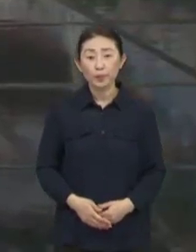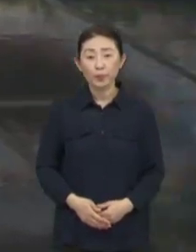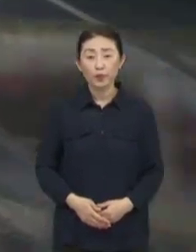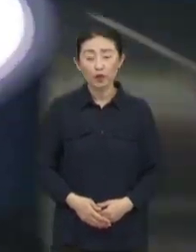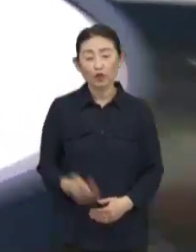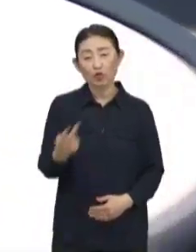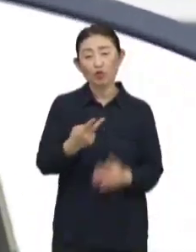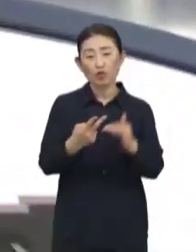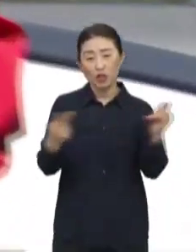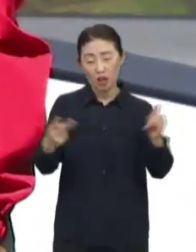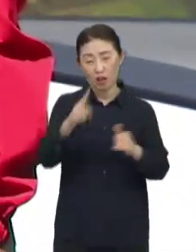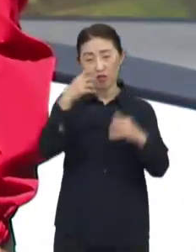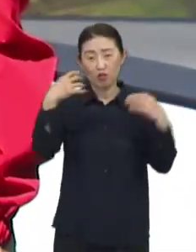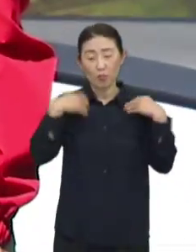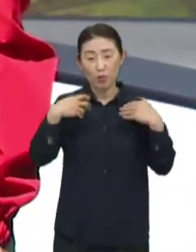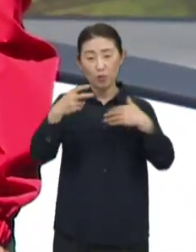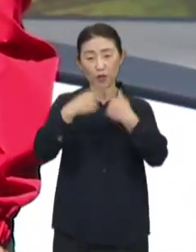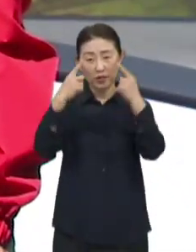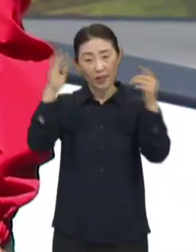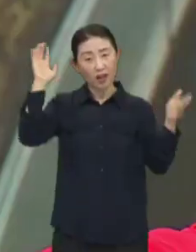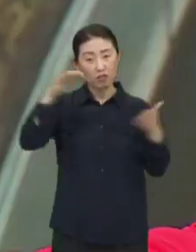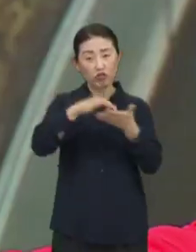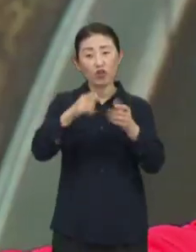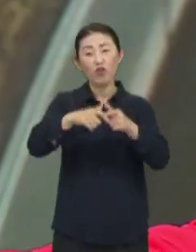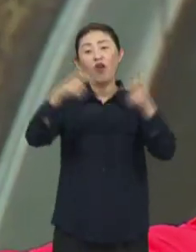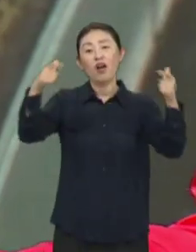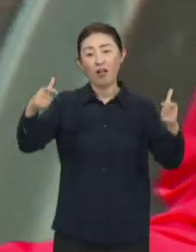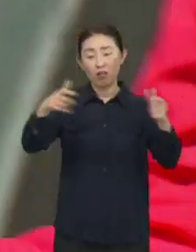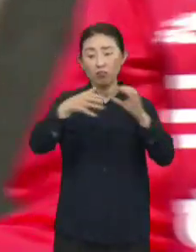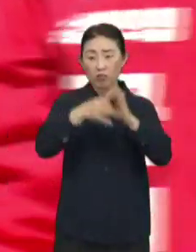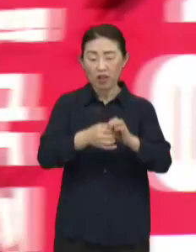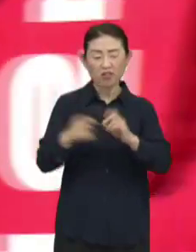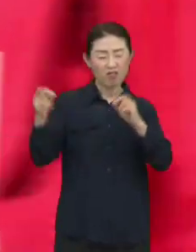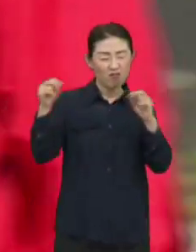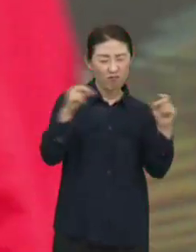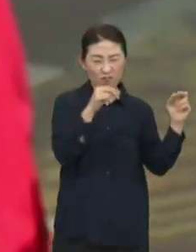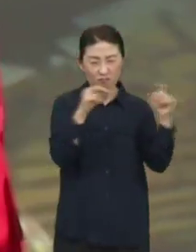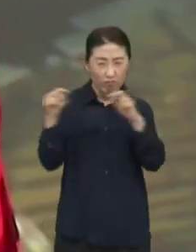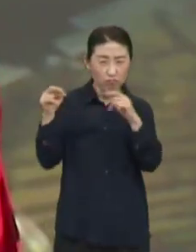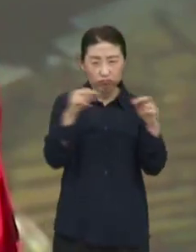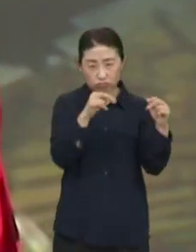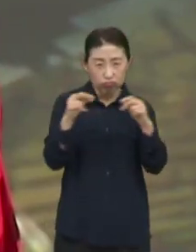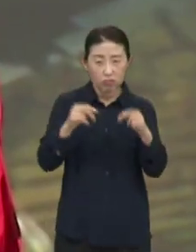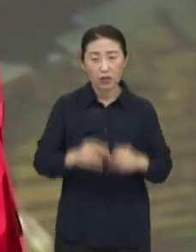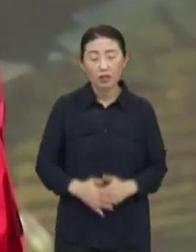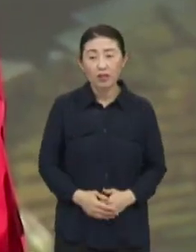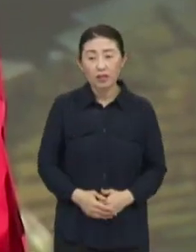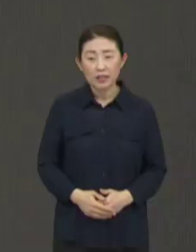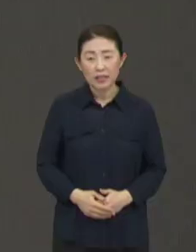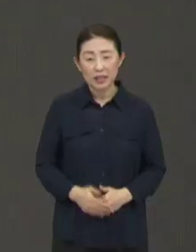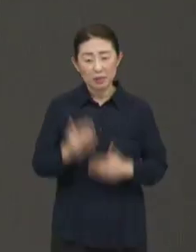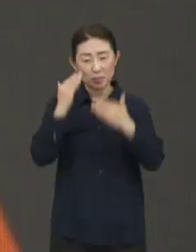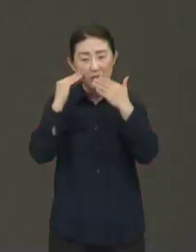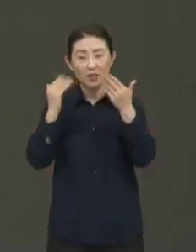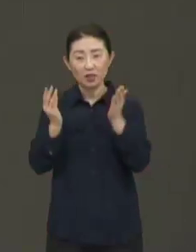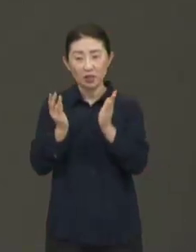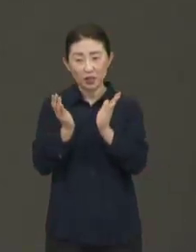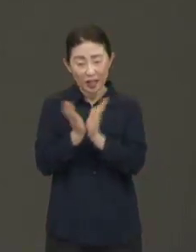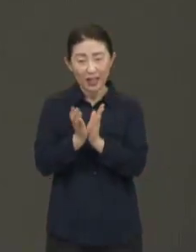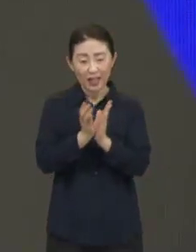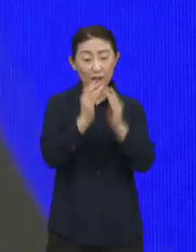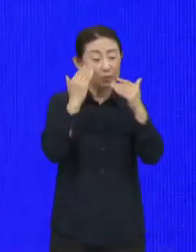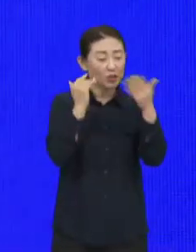두 후보는 정부의 의대 정원 확대를 놓고 초반부터 팽팽한 기싸움을 벌였습니다. 더불어민주당 이재관